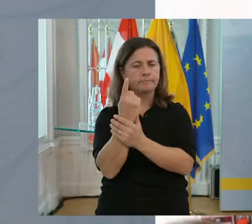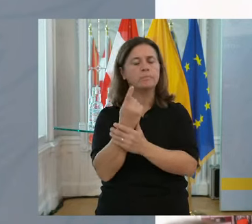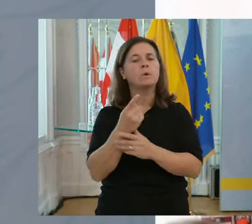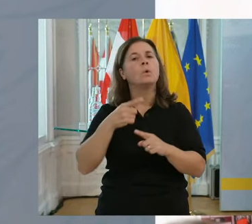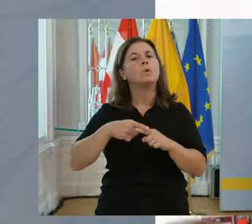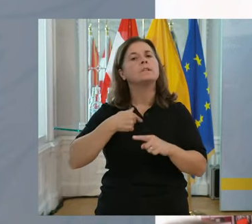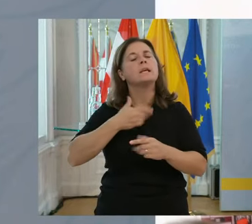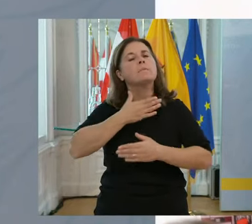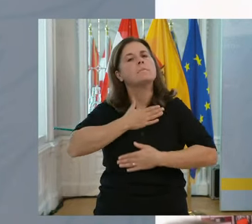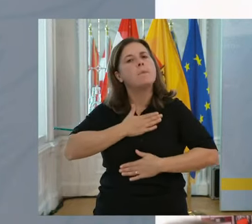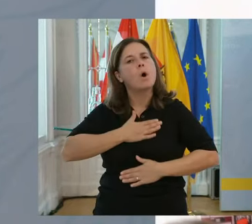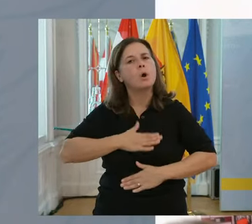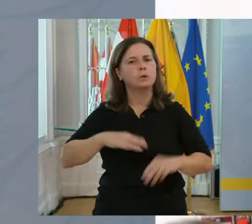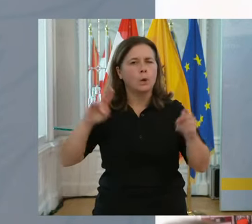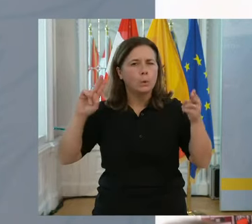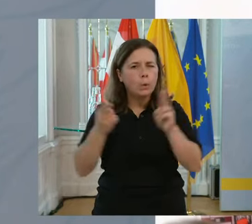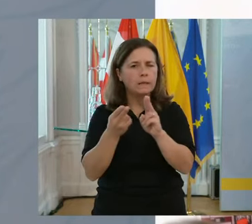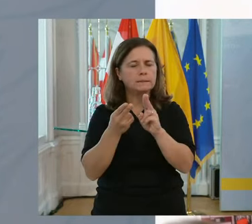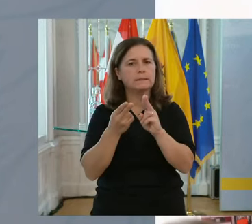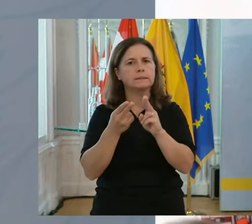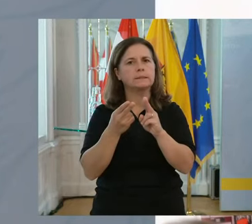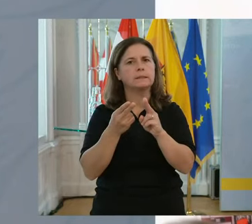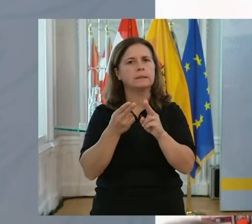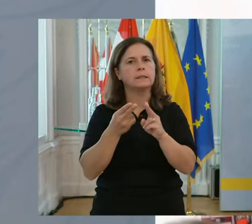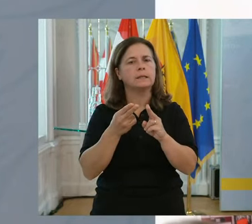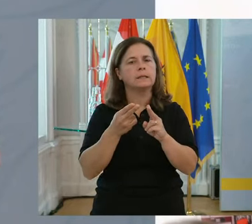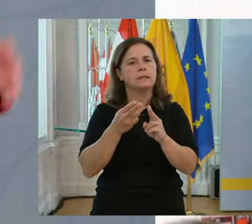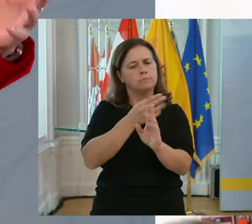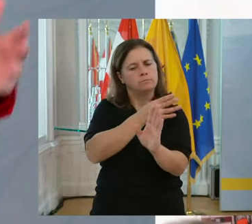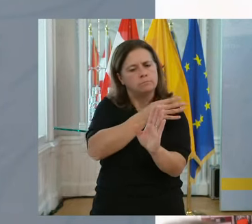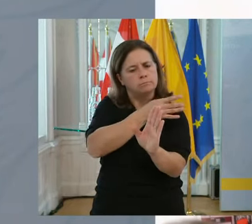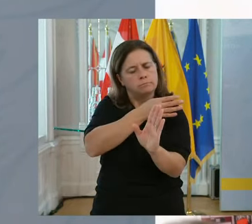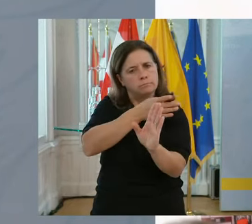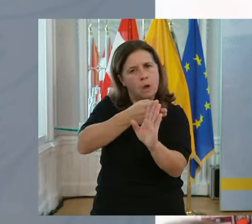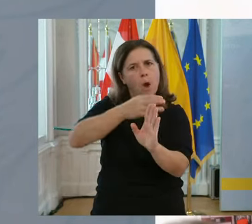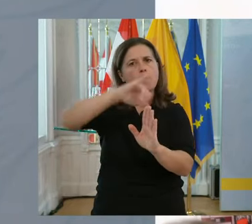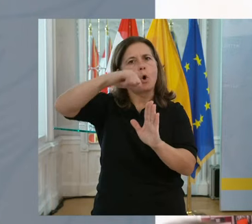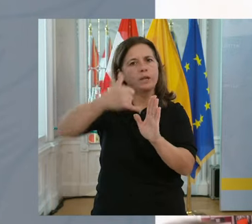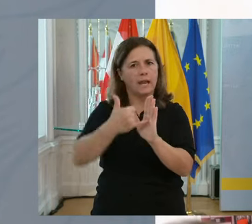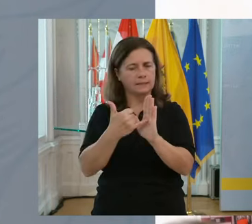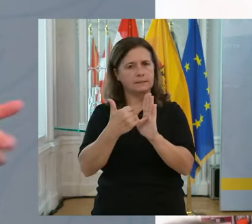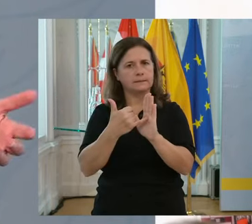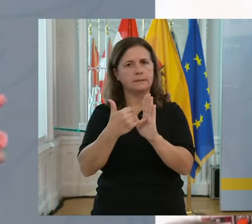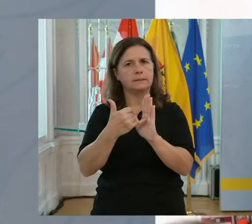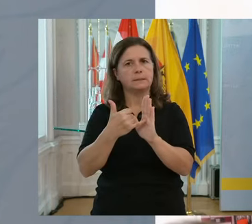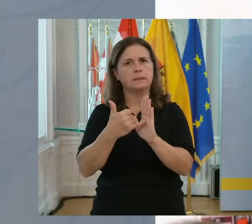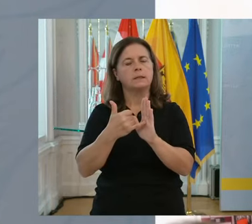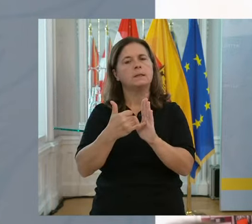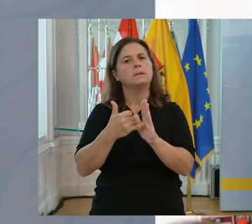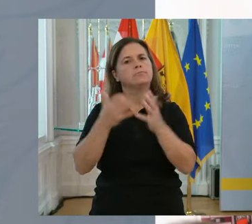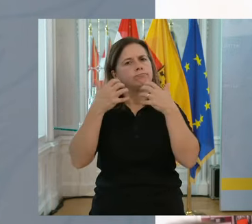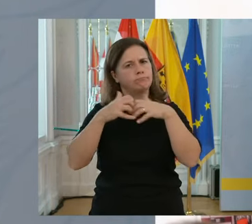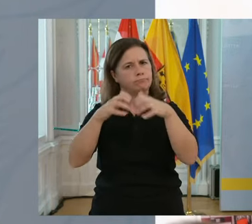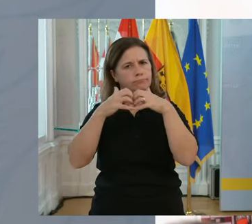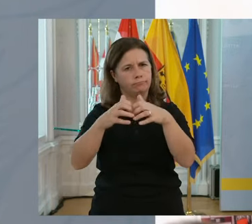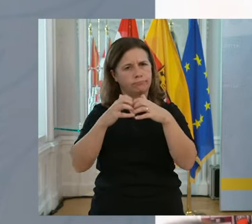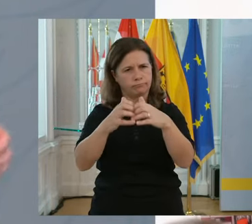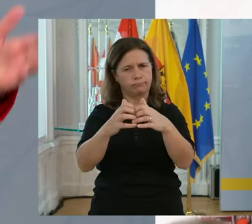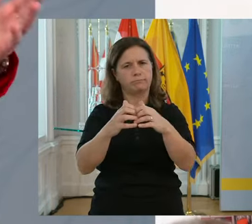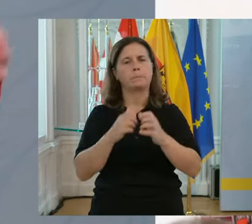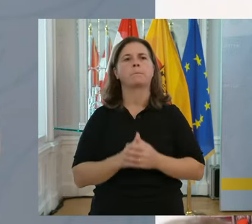Und ich möchte nur ganz kurz zu der Genese dieses Projektes hier ausführen. Es